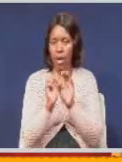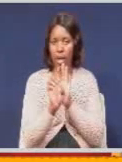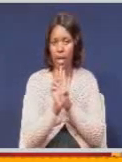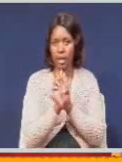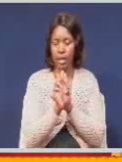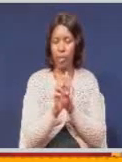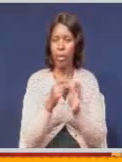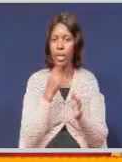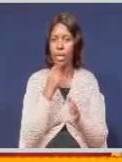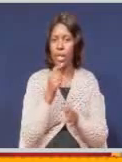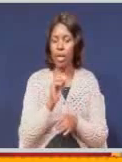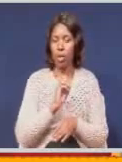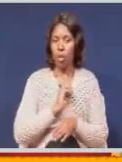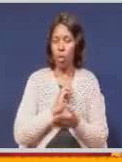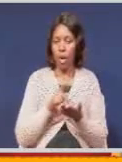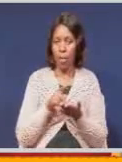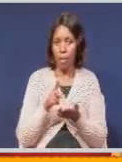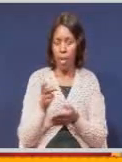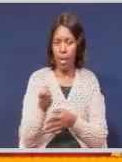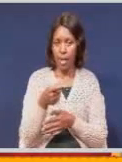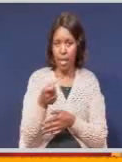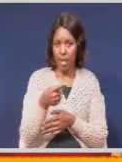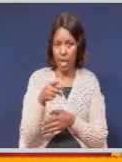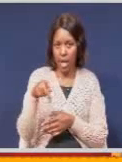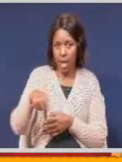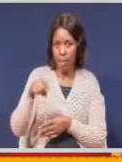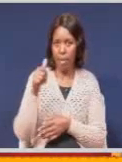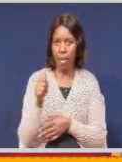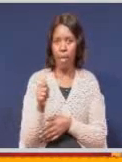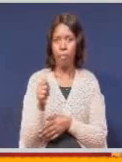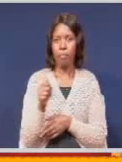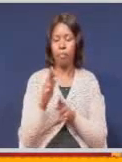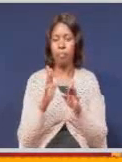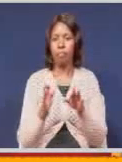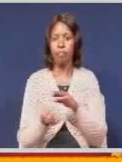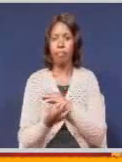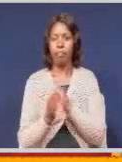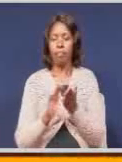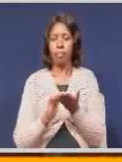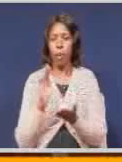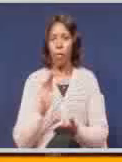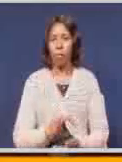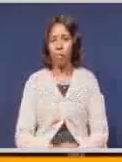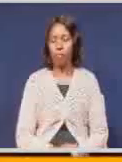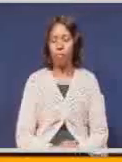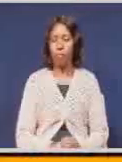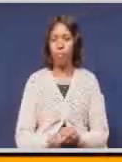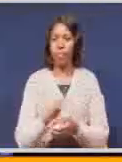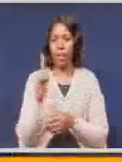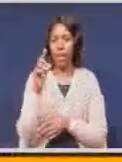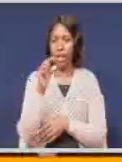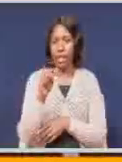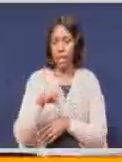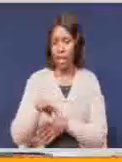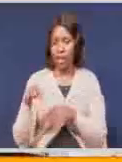akiri ya mutetheri ya wawe wengwa wakagita nande mudhuru muriuki nwa wina report ija Mwini wangavala ndene kaunti ya